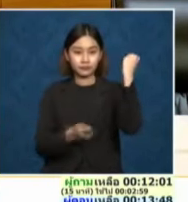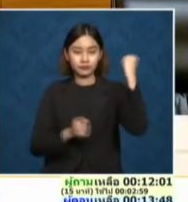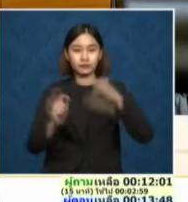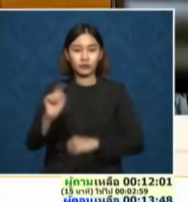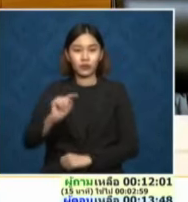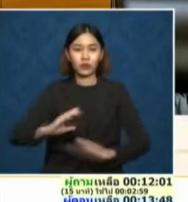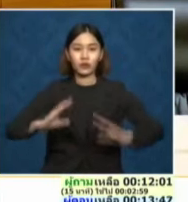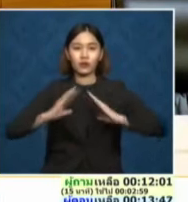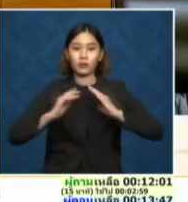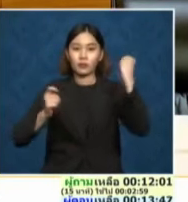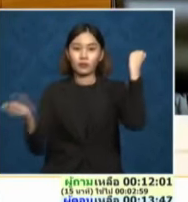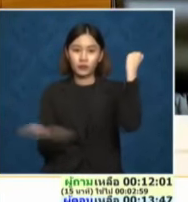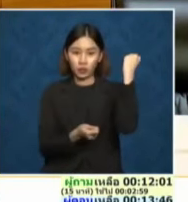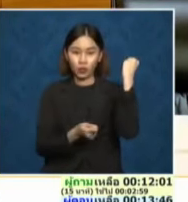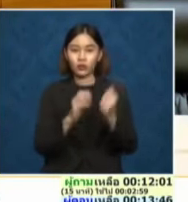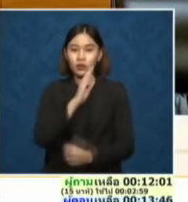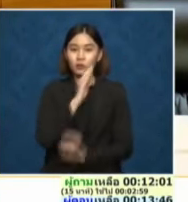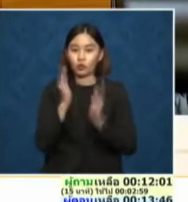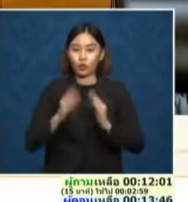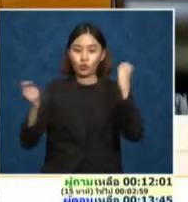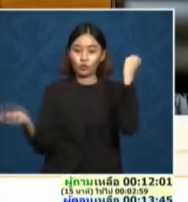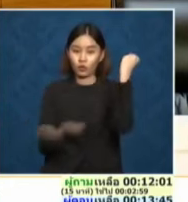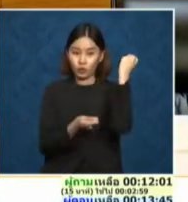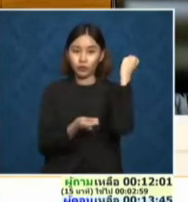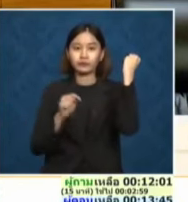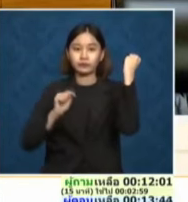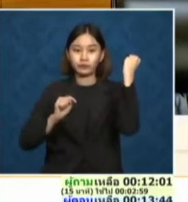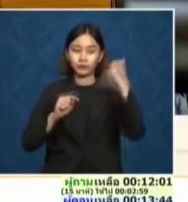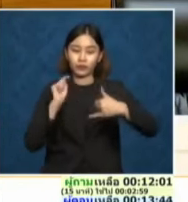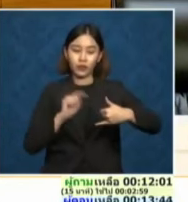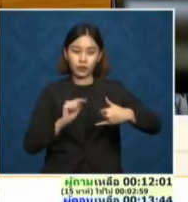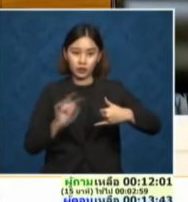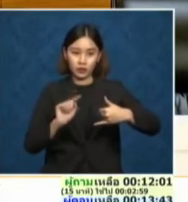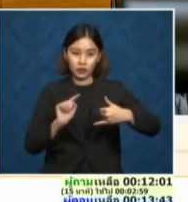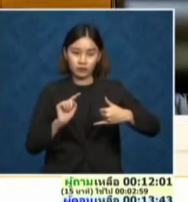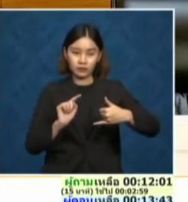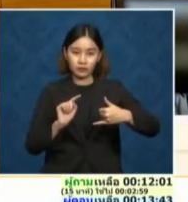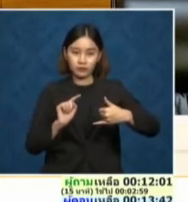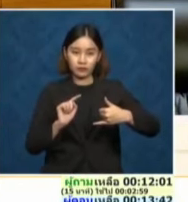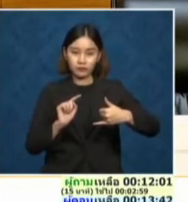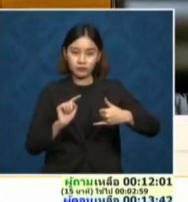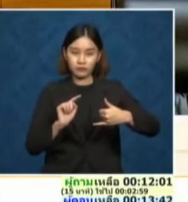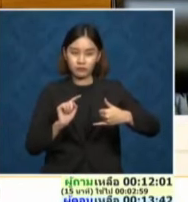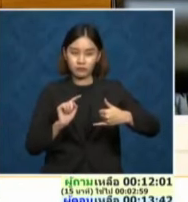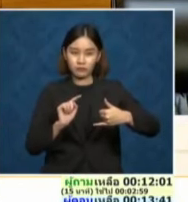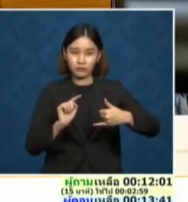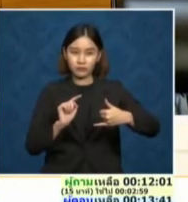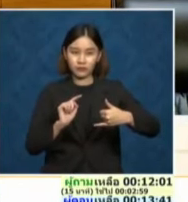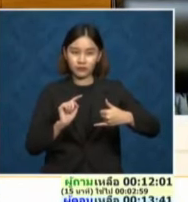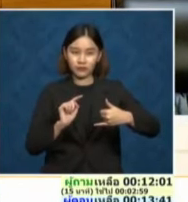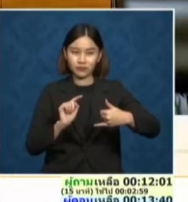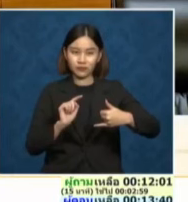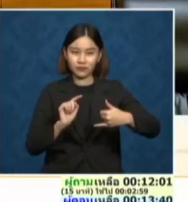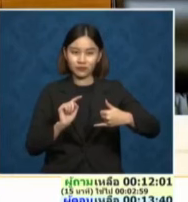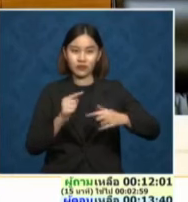ประพฤติดียังไงเพราะท่านอดีตนายกไม่ได้เข้าเรือนจำเลยแม้แต่วันเดียวท่านอยู่โรงพยาบาลตลอดถ้าท่านบอกว่าประพฤติดี